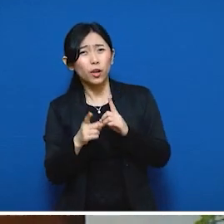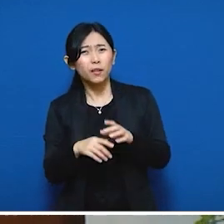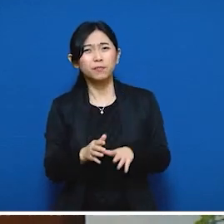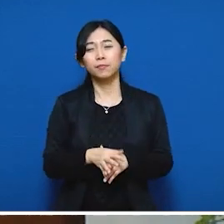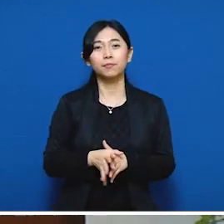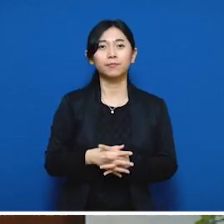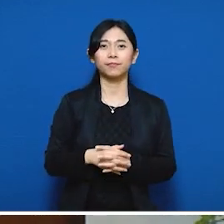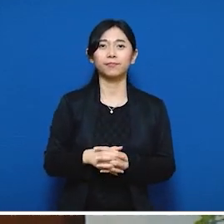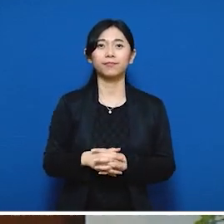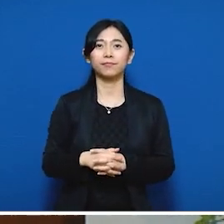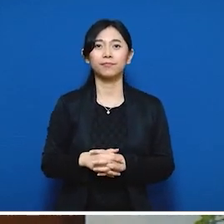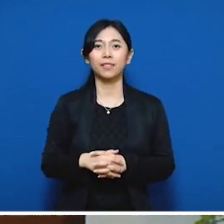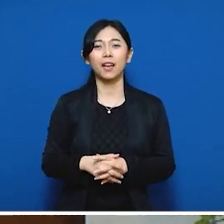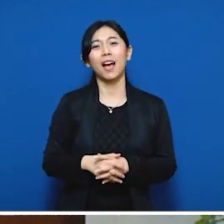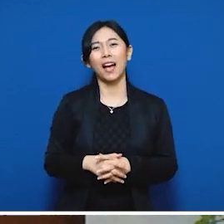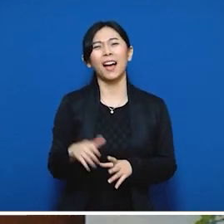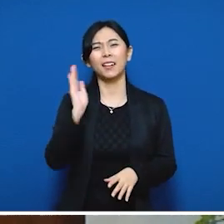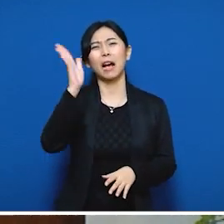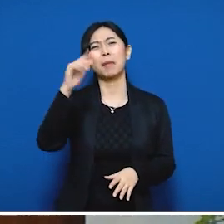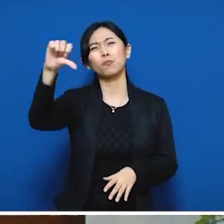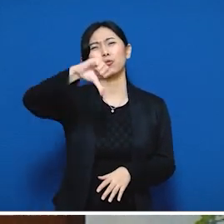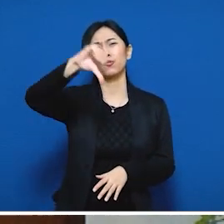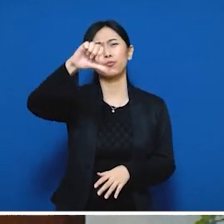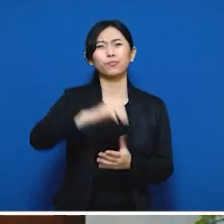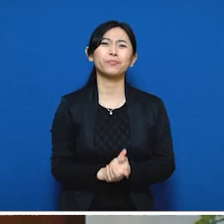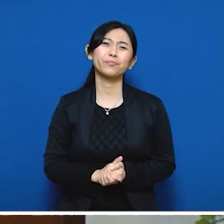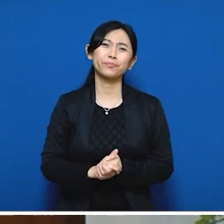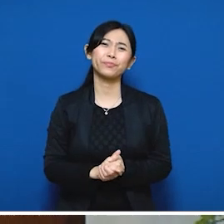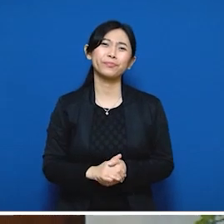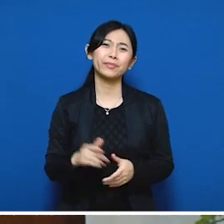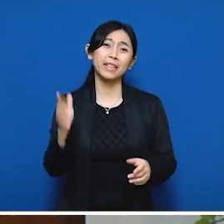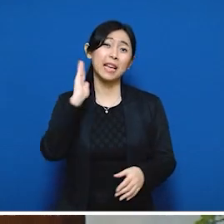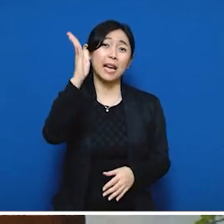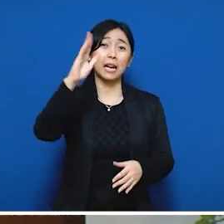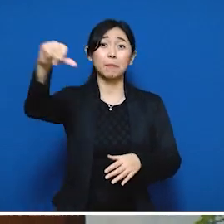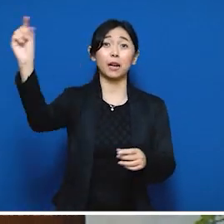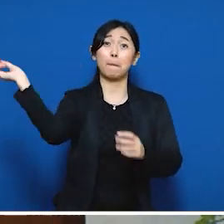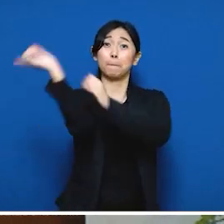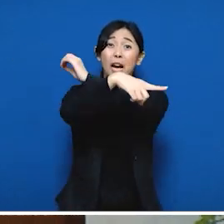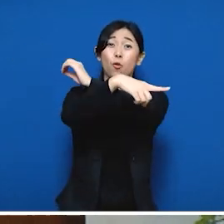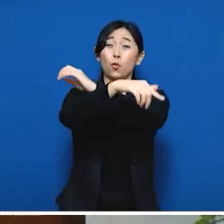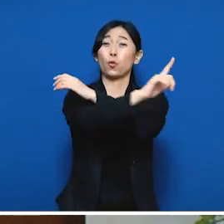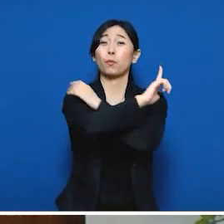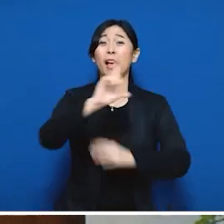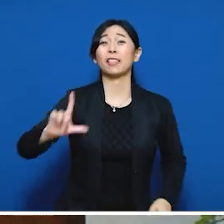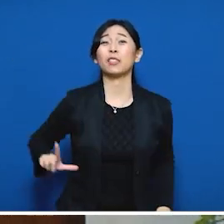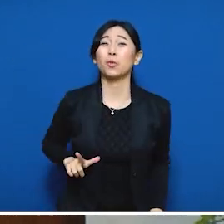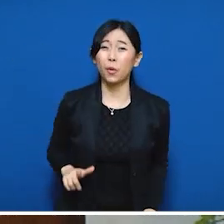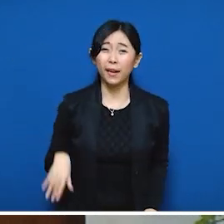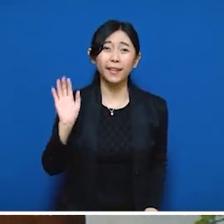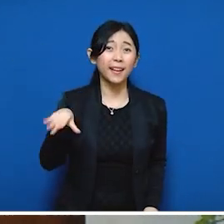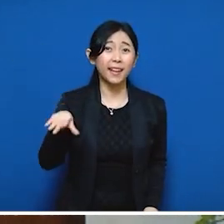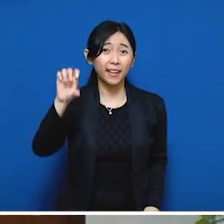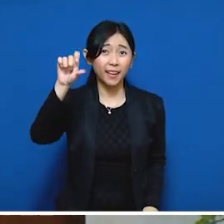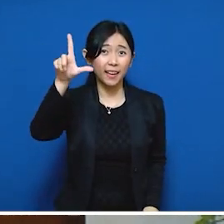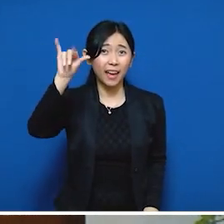dengan lebih gamblang, kabar buruk. Kabar penghukuman Tuhan tentang anak-anak Eli